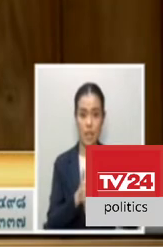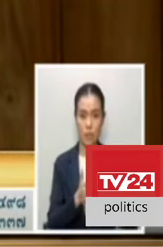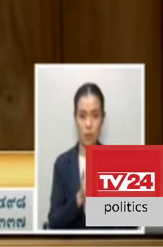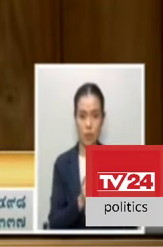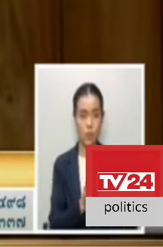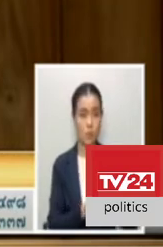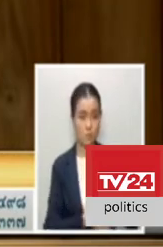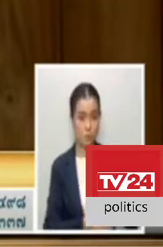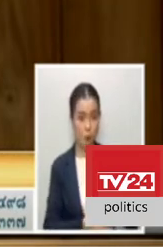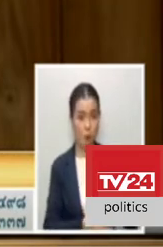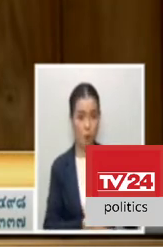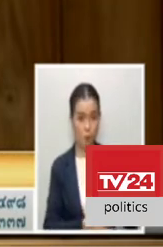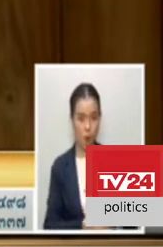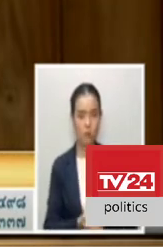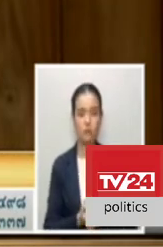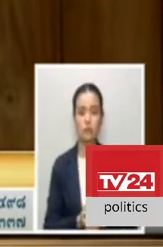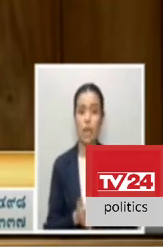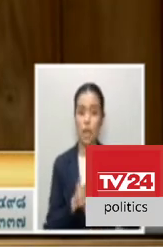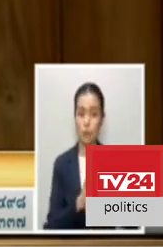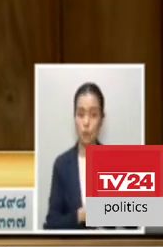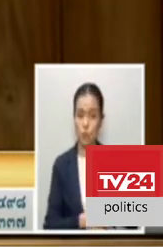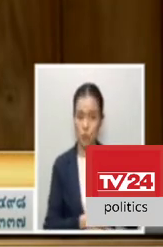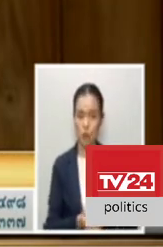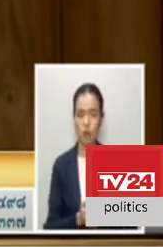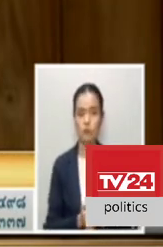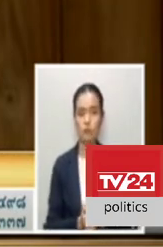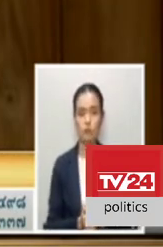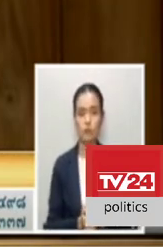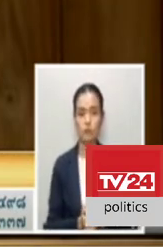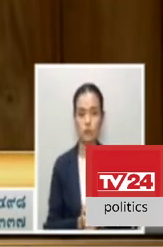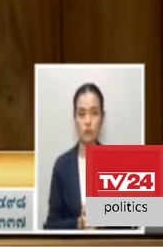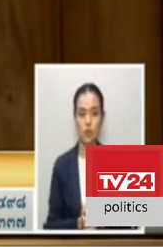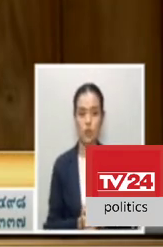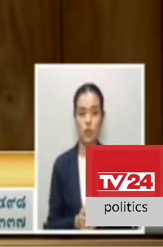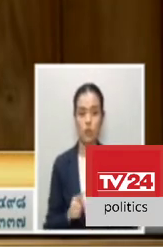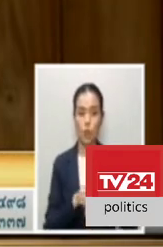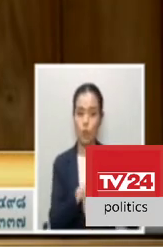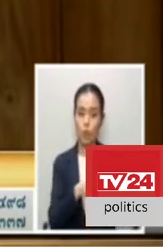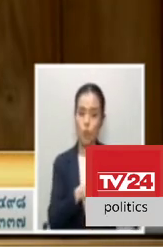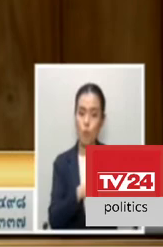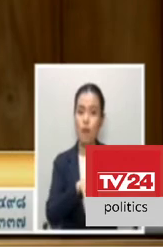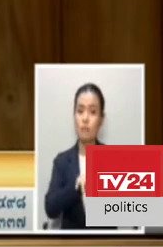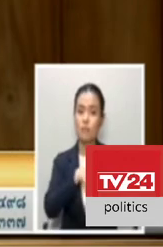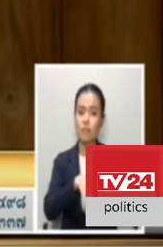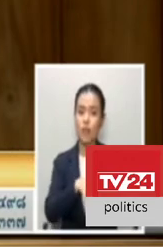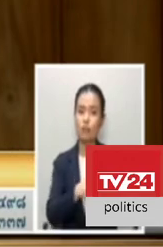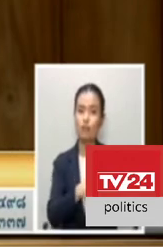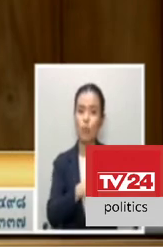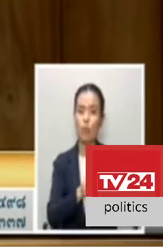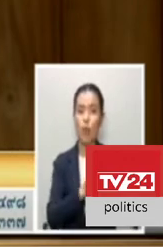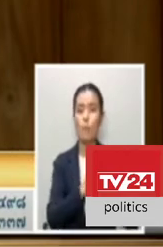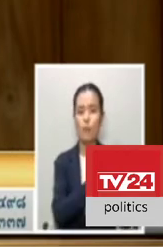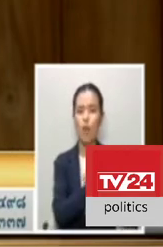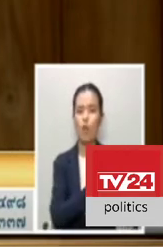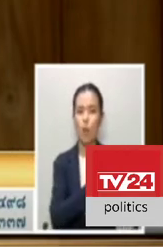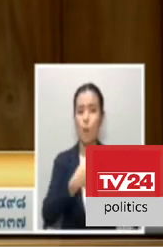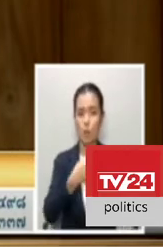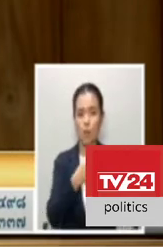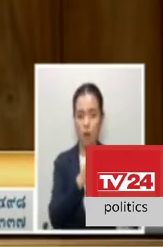าในครั้งหนึ่งก็คือช่วงเรื่องของการเมืองภายในค่อนข้างจะเป็นปัญหา